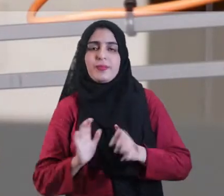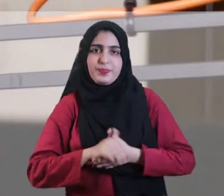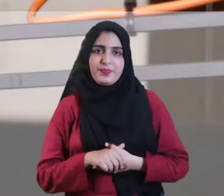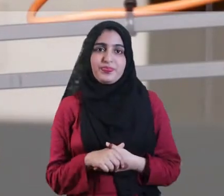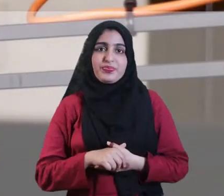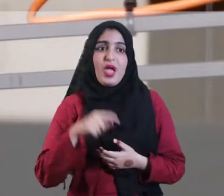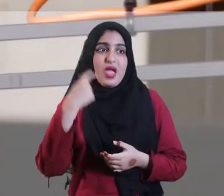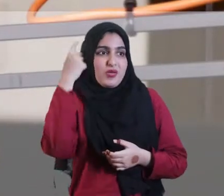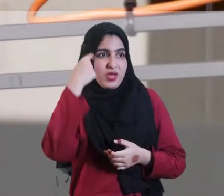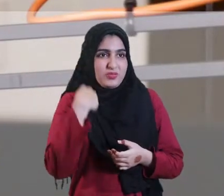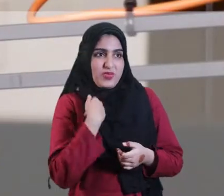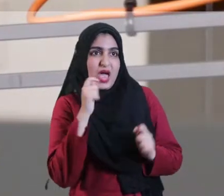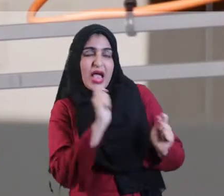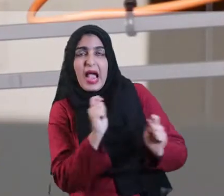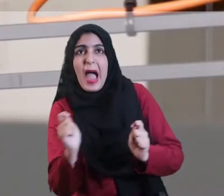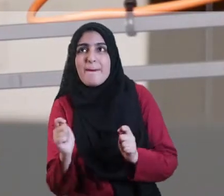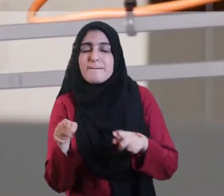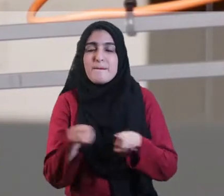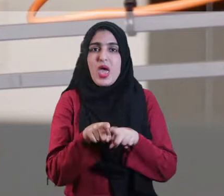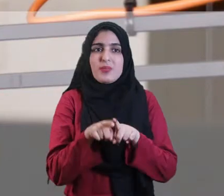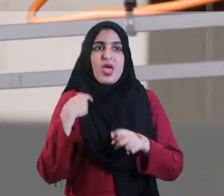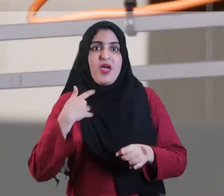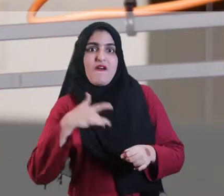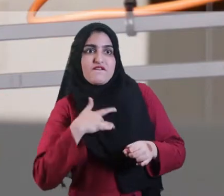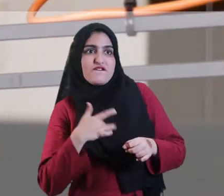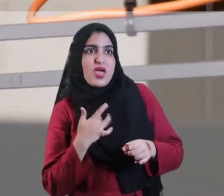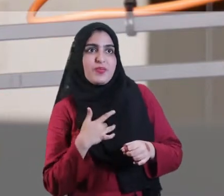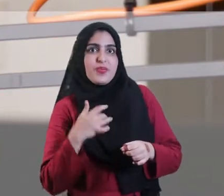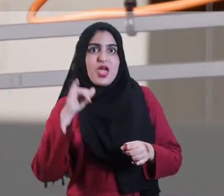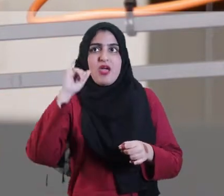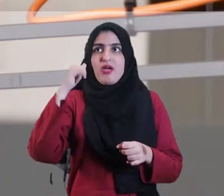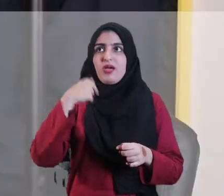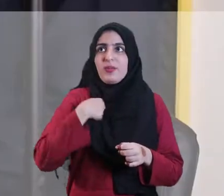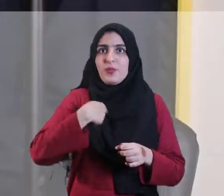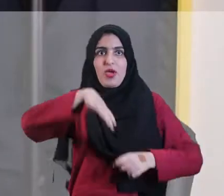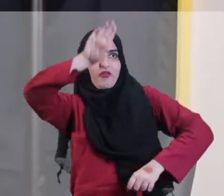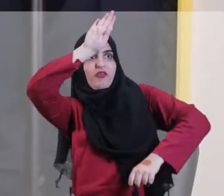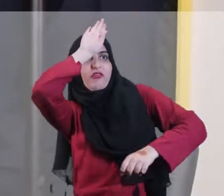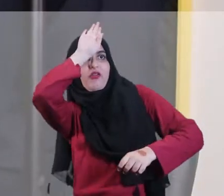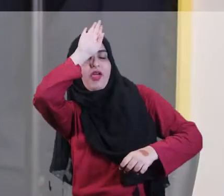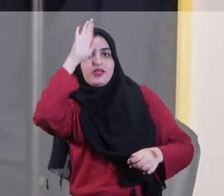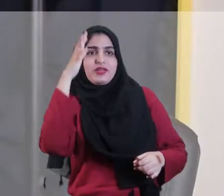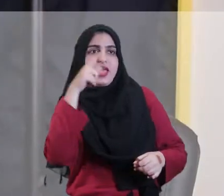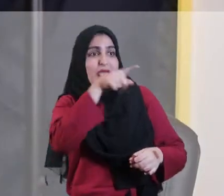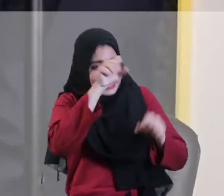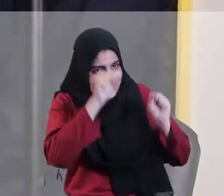और हमारे लाइक कि रानी ने मुझे